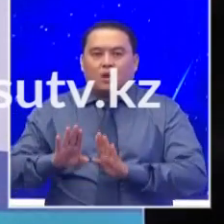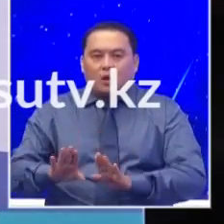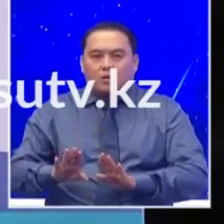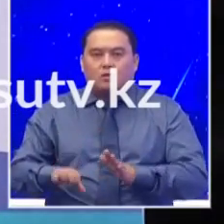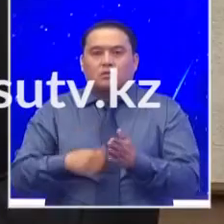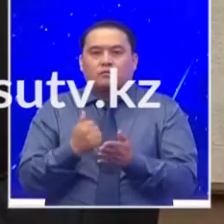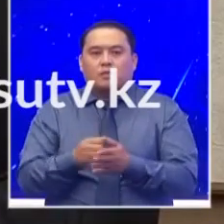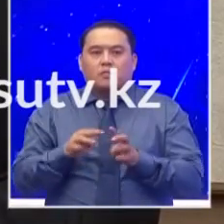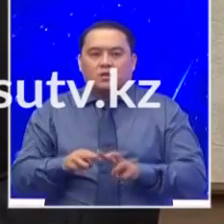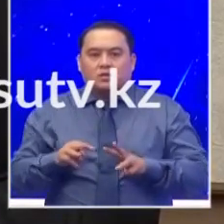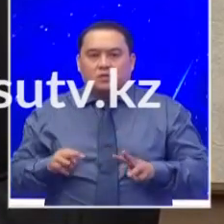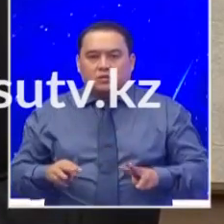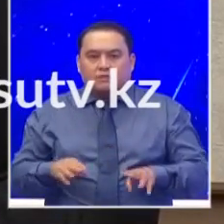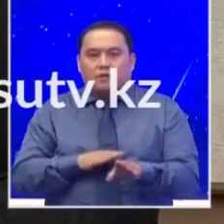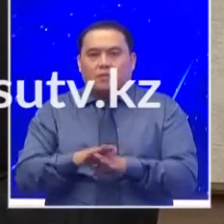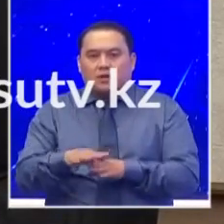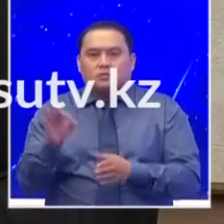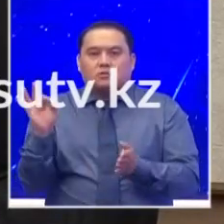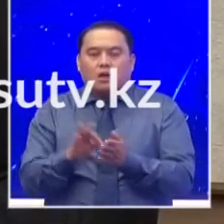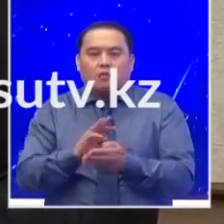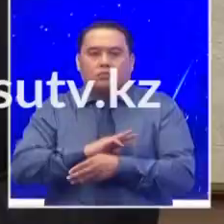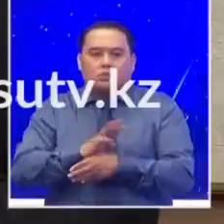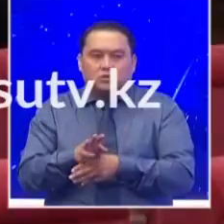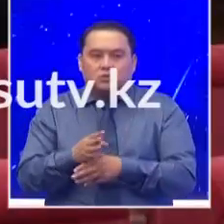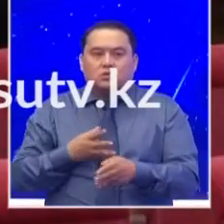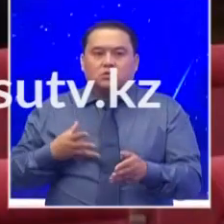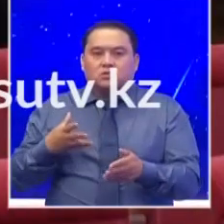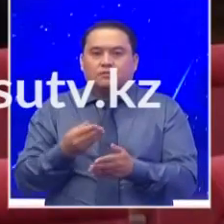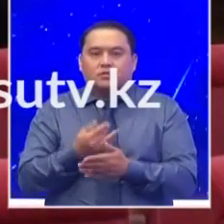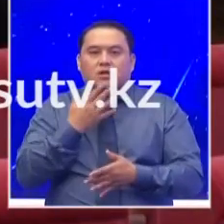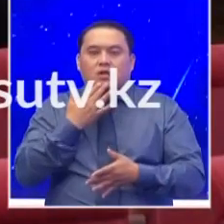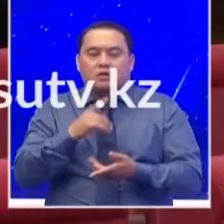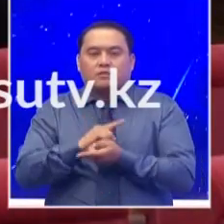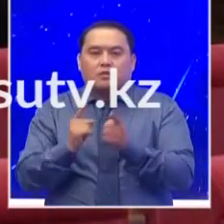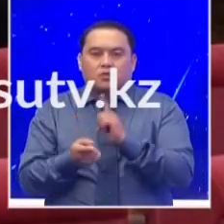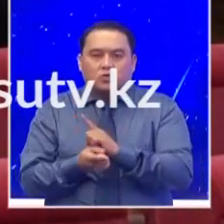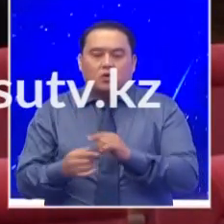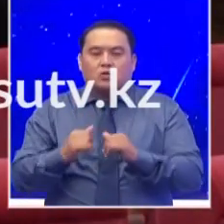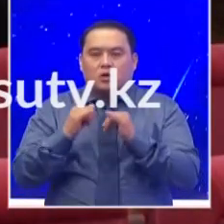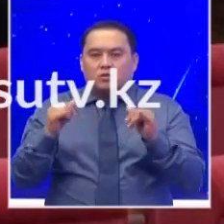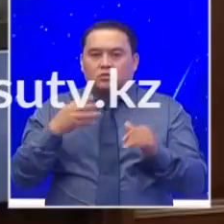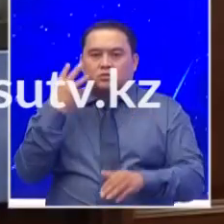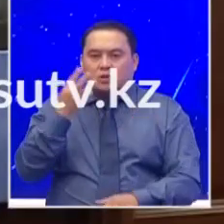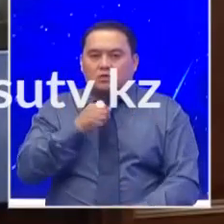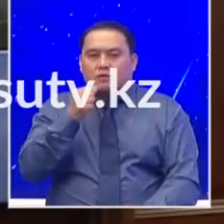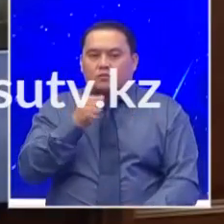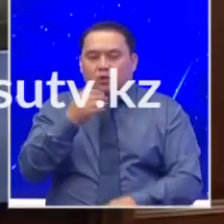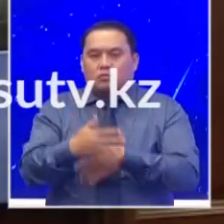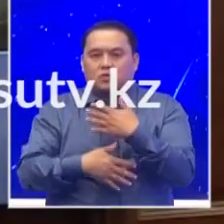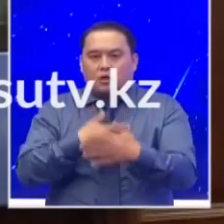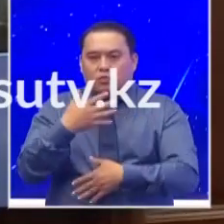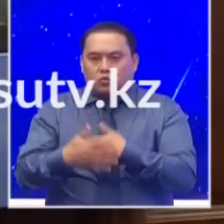премьер-министра подчеркнул необходимость реализации задач по обеспечению импортозамещения, одна из которых – развитие свекловодства и